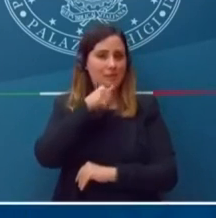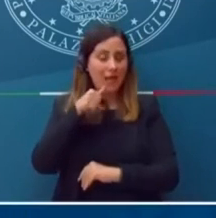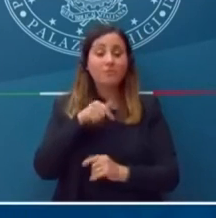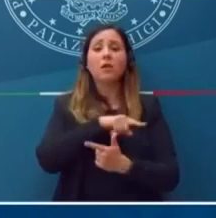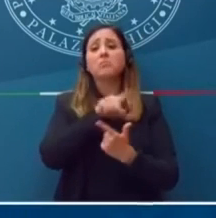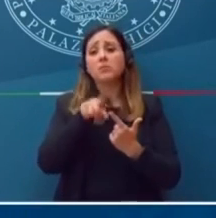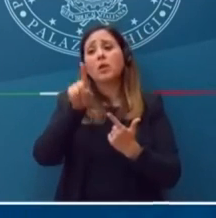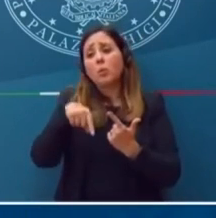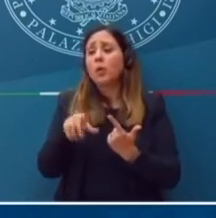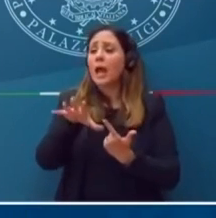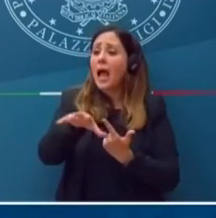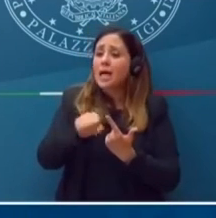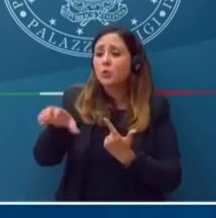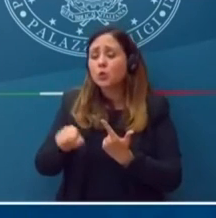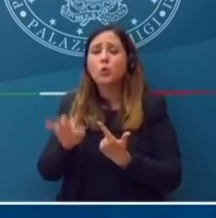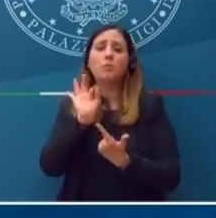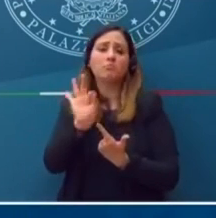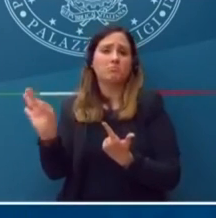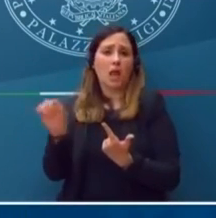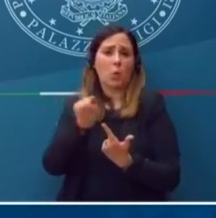gli investimenti.